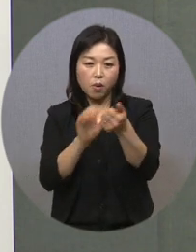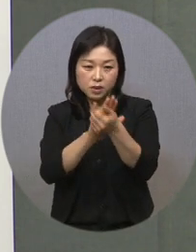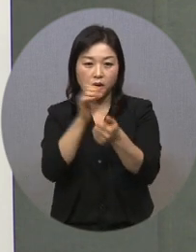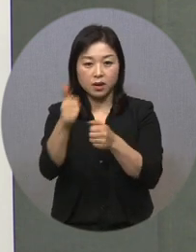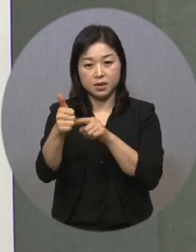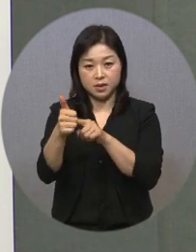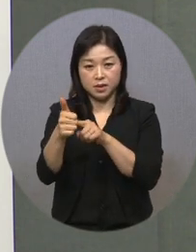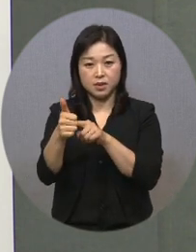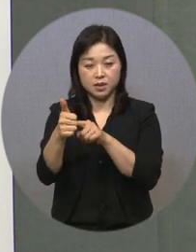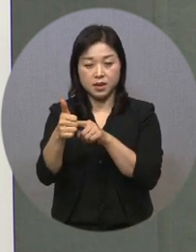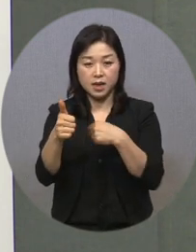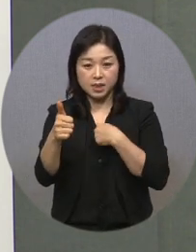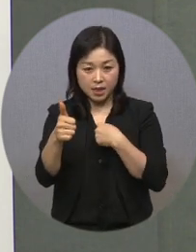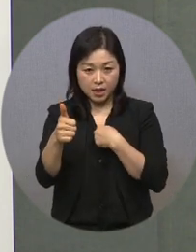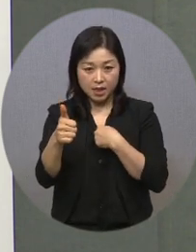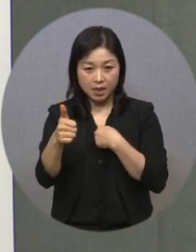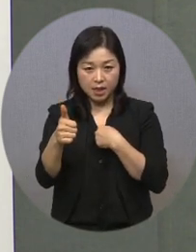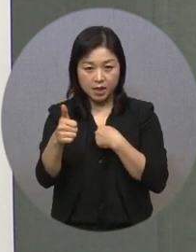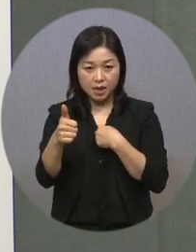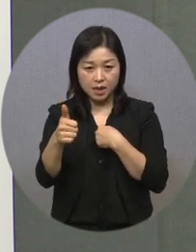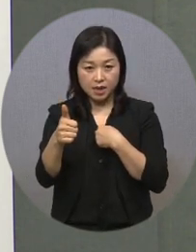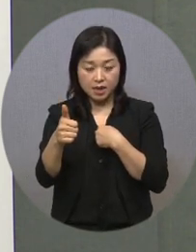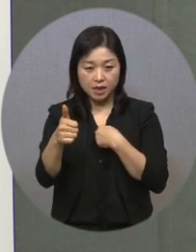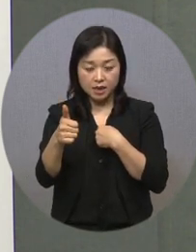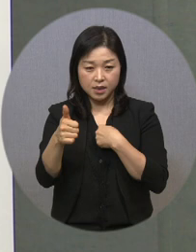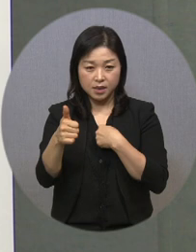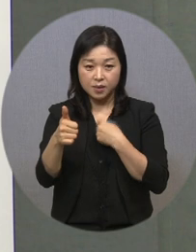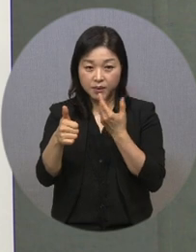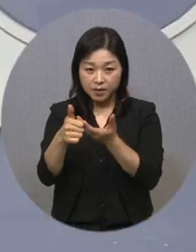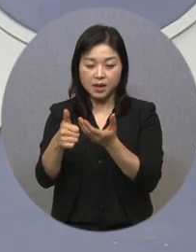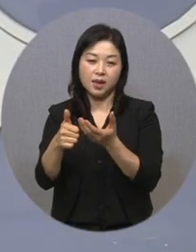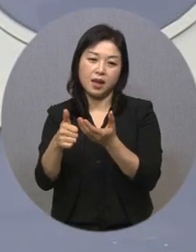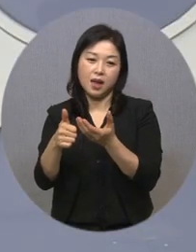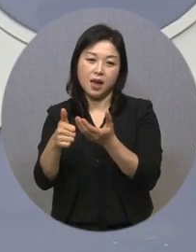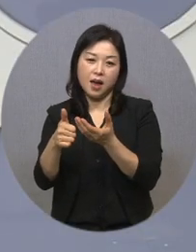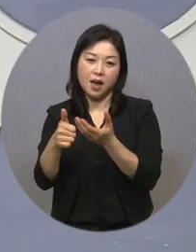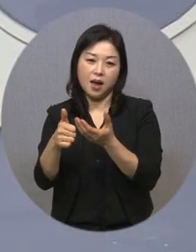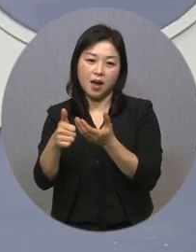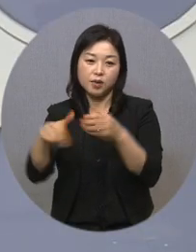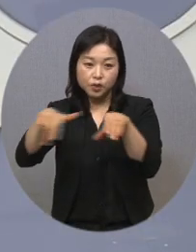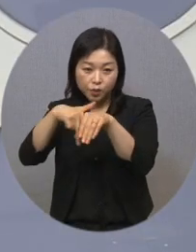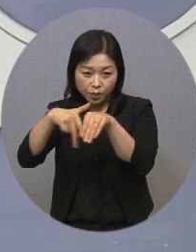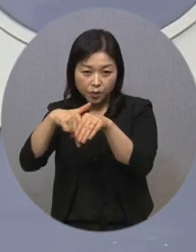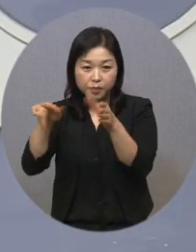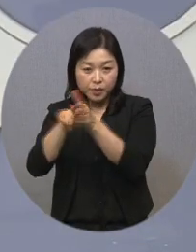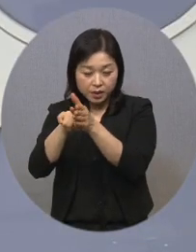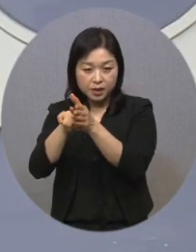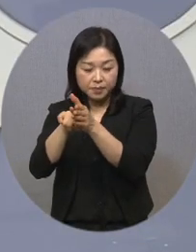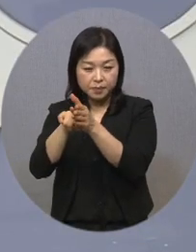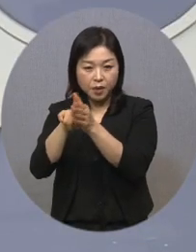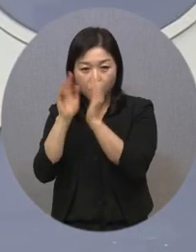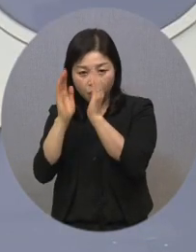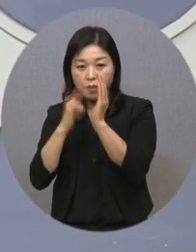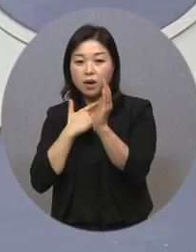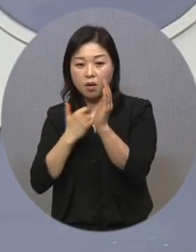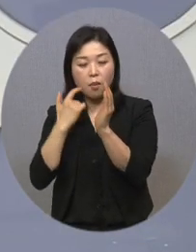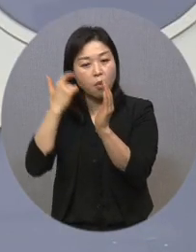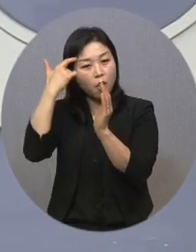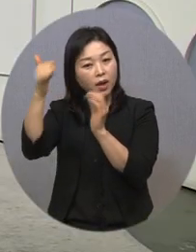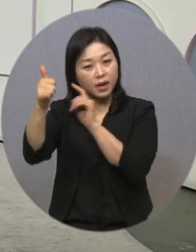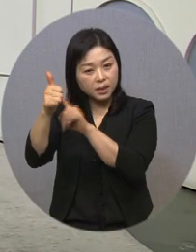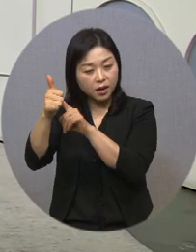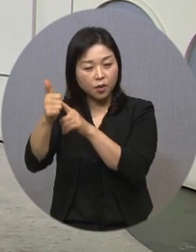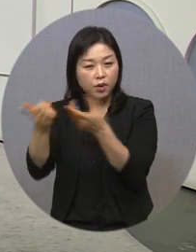특별보좌관께서는 제가 알기로는 신학을 좀 하시다가 이제 목회자로서 출발을 해야